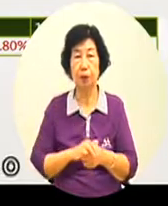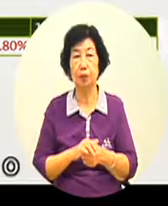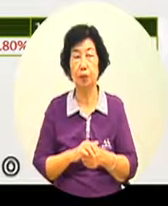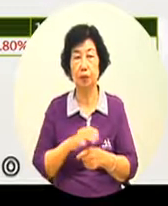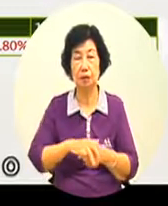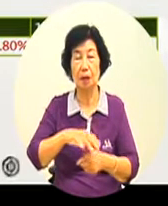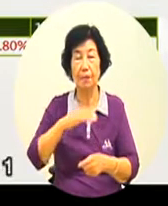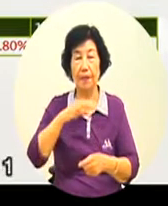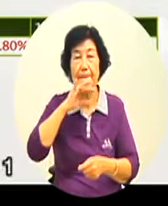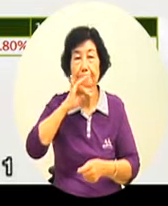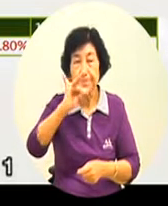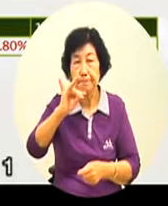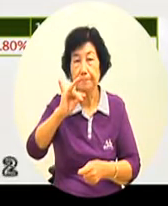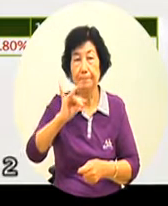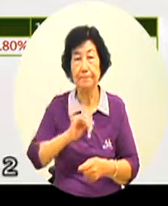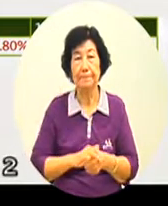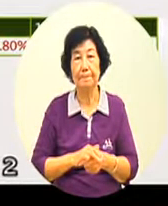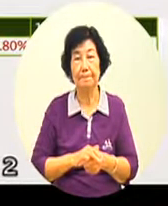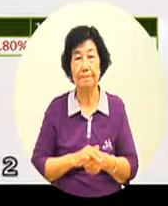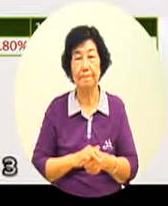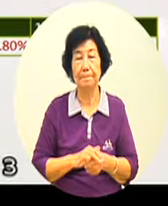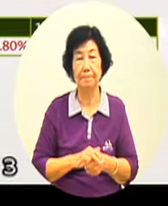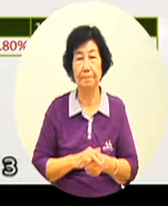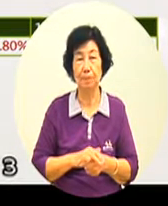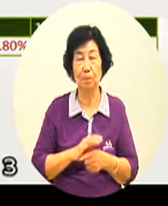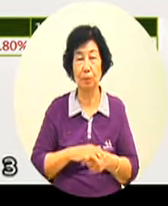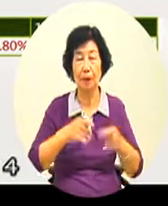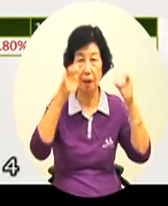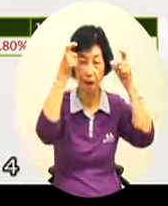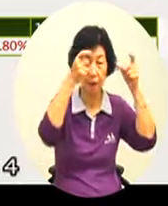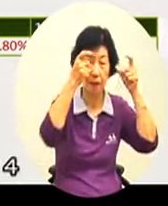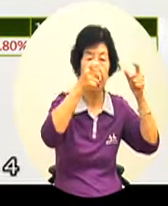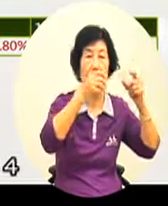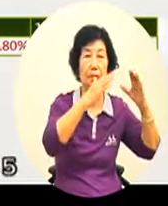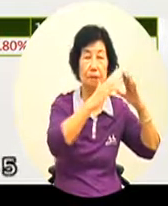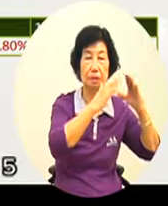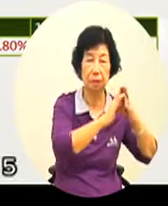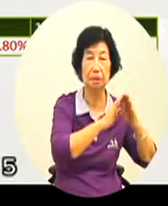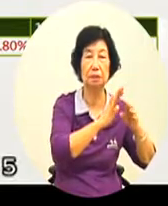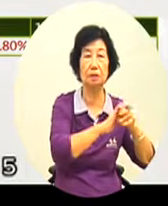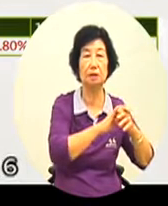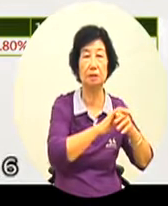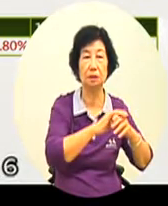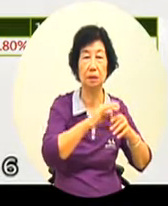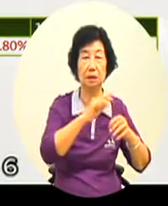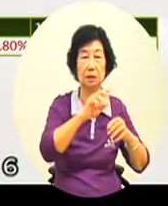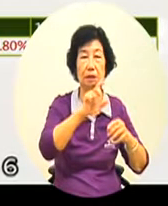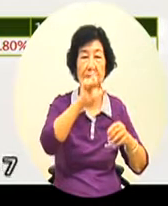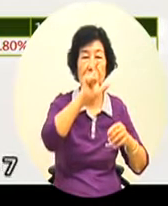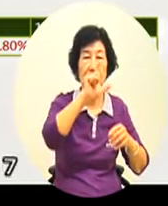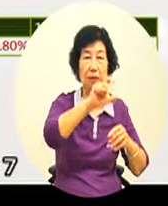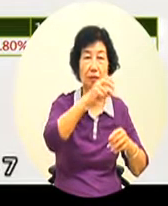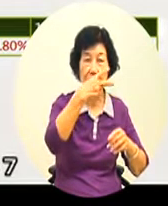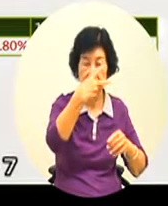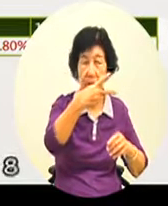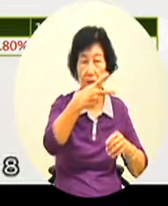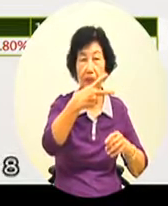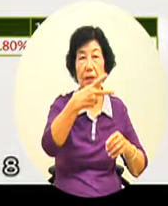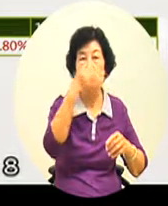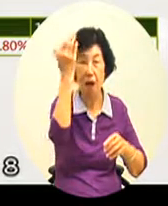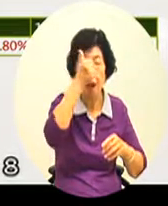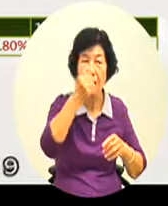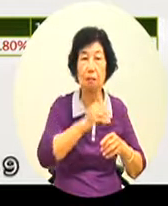人类的这个部分啊，在高雄市只有216位，但是在台北市啊，